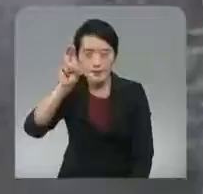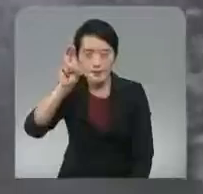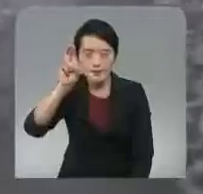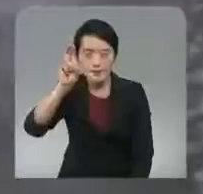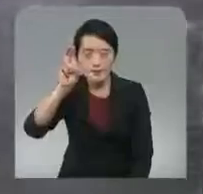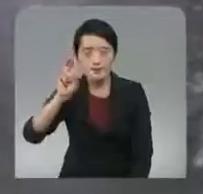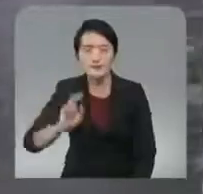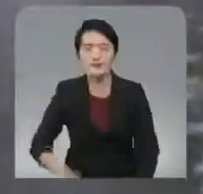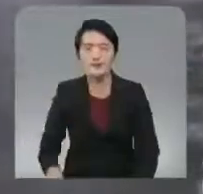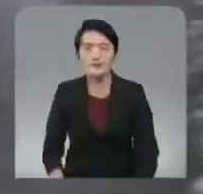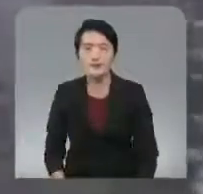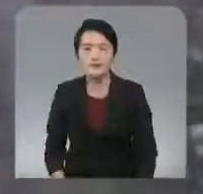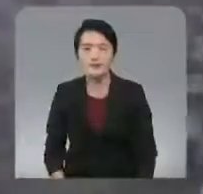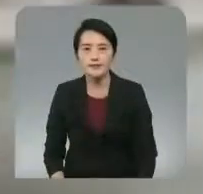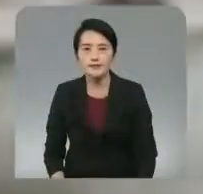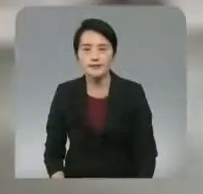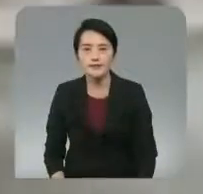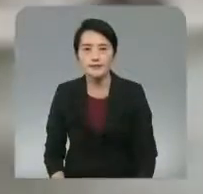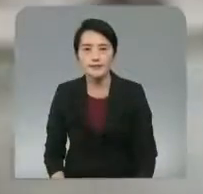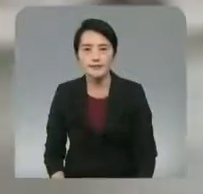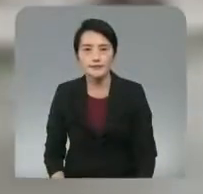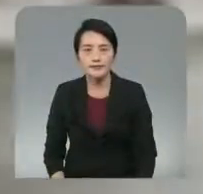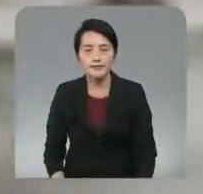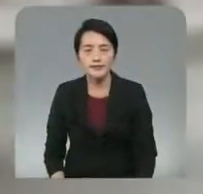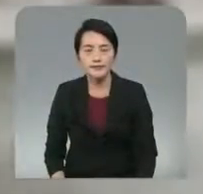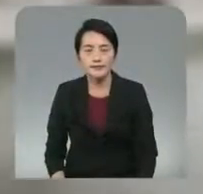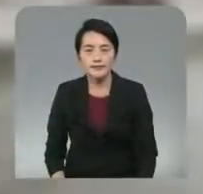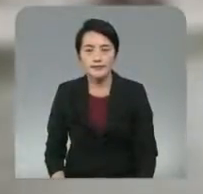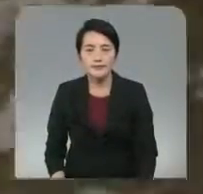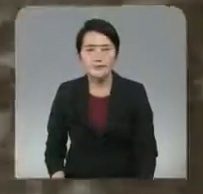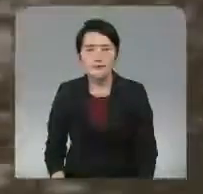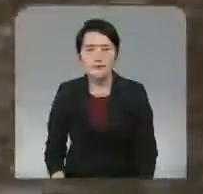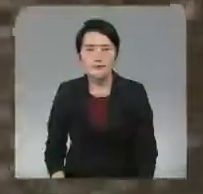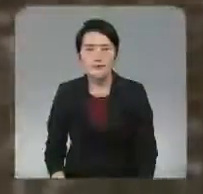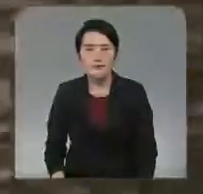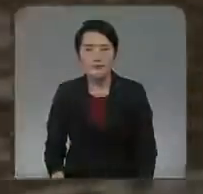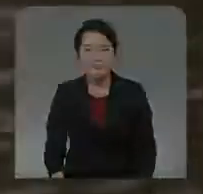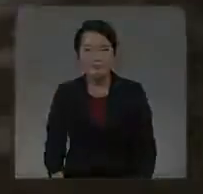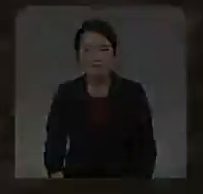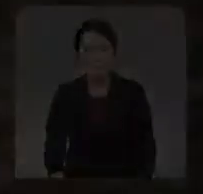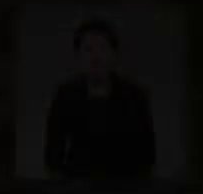vers le nord et la mousson pourra atténuer dans quelques jours la chaleur du centre territorial.